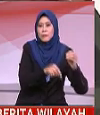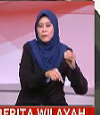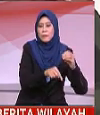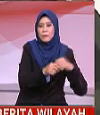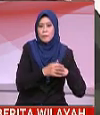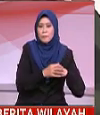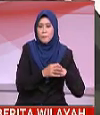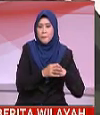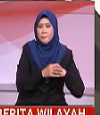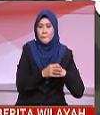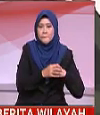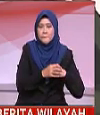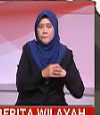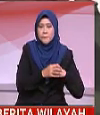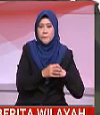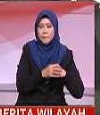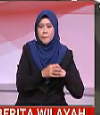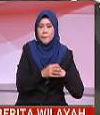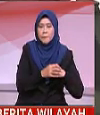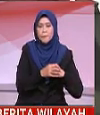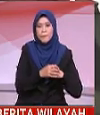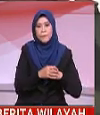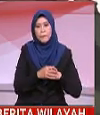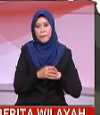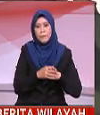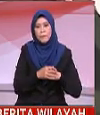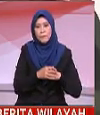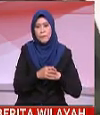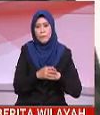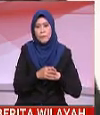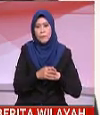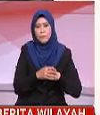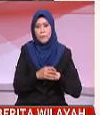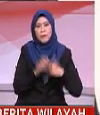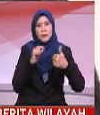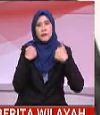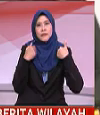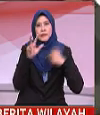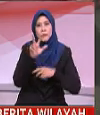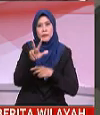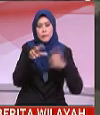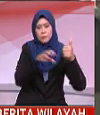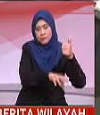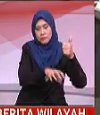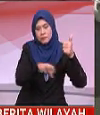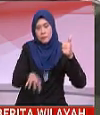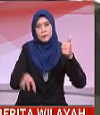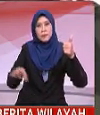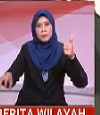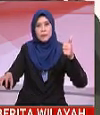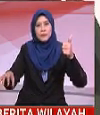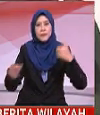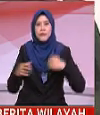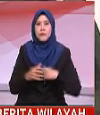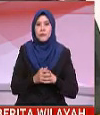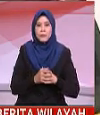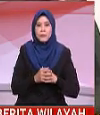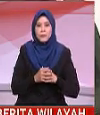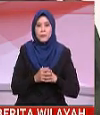Kapustas Kapus Bauk, Rasu di Lunduk, kampung Sapit di